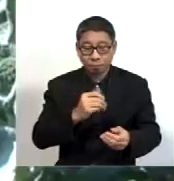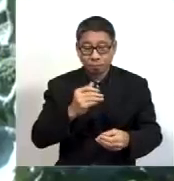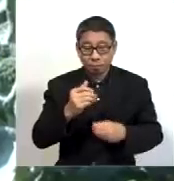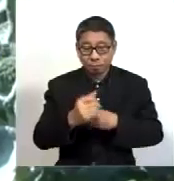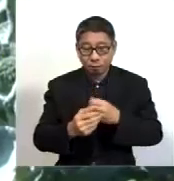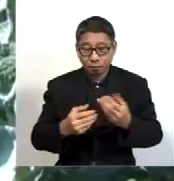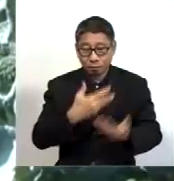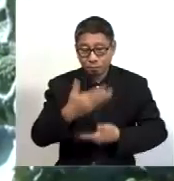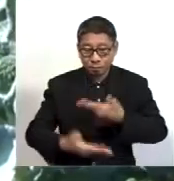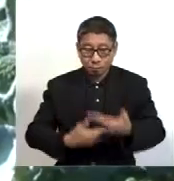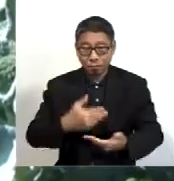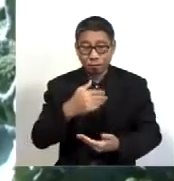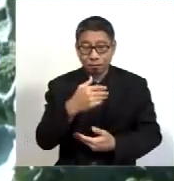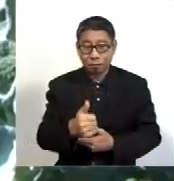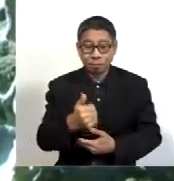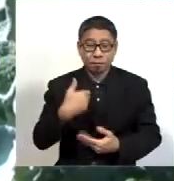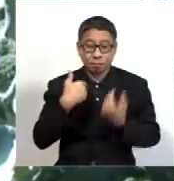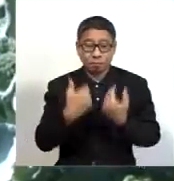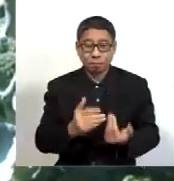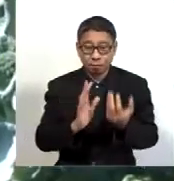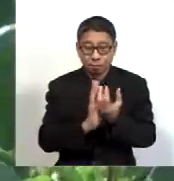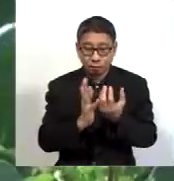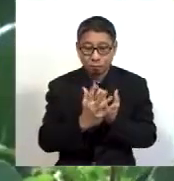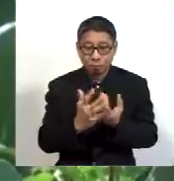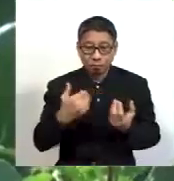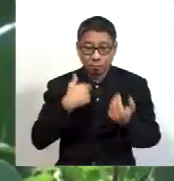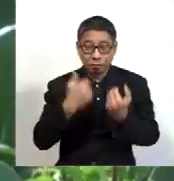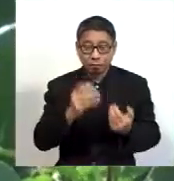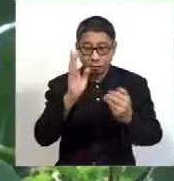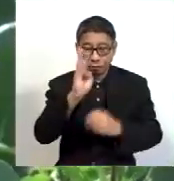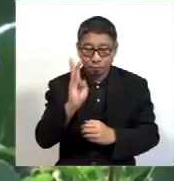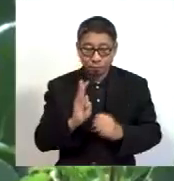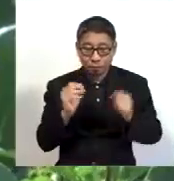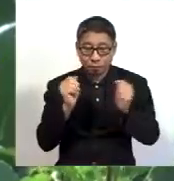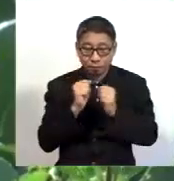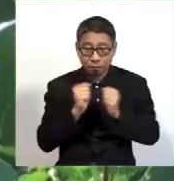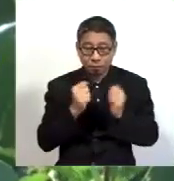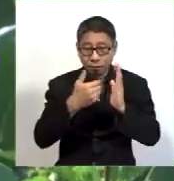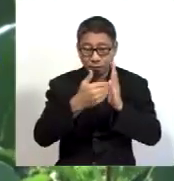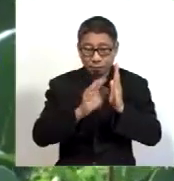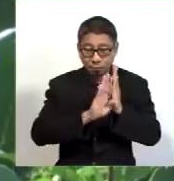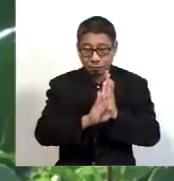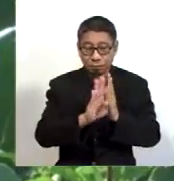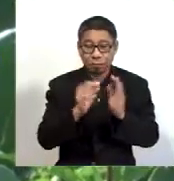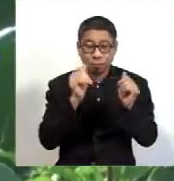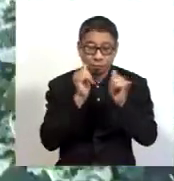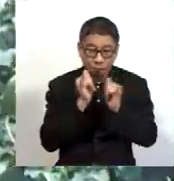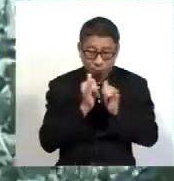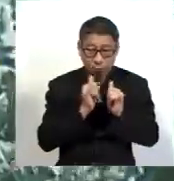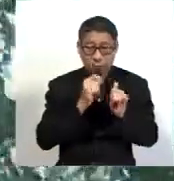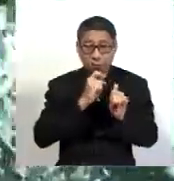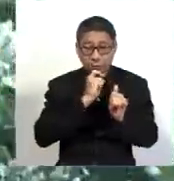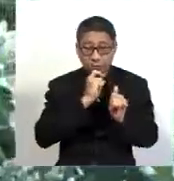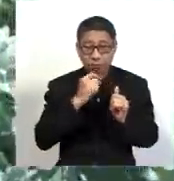ดงามเต็มสวนเลยนะคะโดยคุณวรวุฒิเนี่ยบอกว่าช่วงฤดูหนาวคือภาคอีสานเนี่ยยังมีอากาศหนาวเย็นอยู่ในช่วงนี้นะค